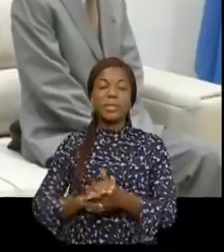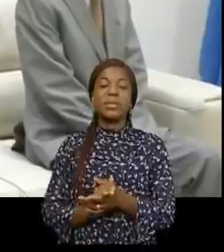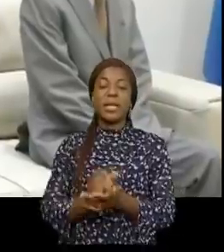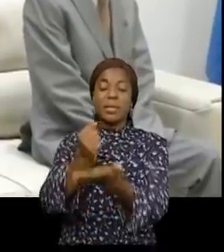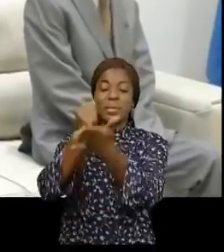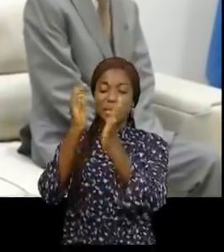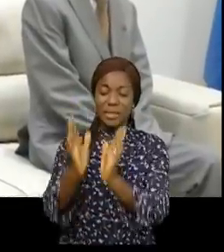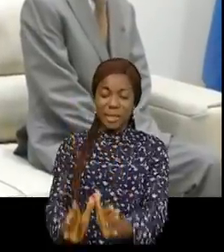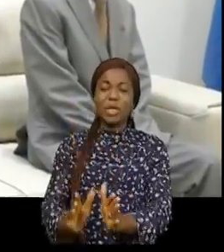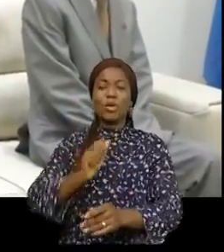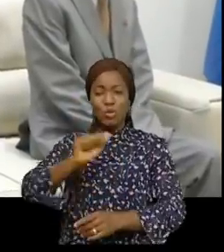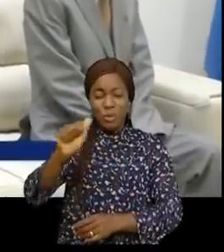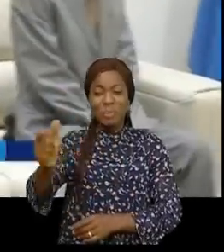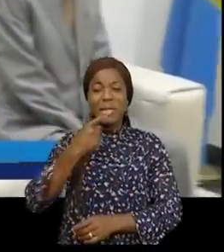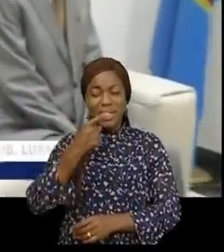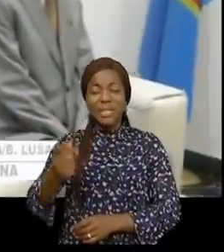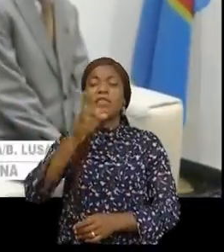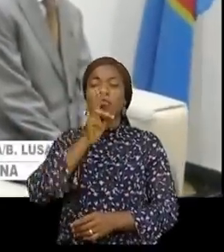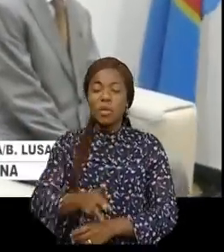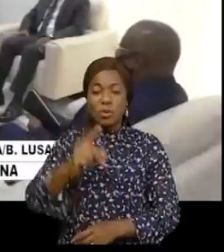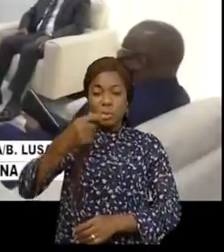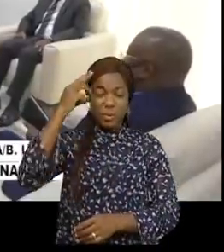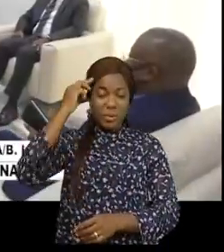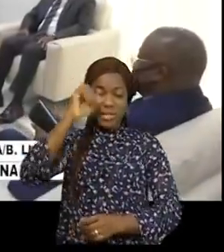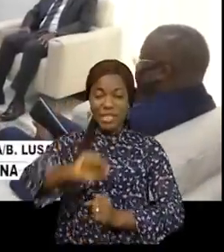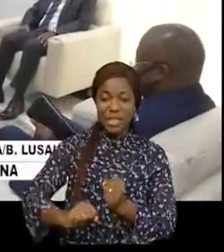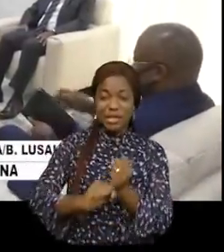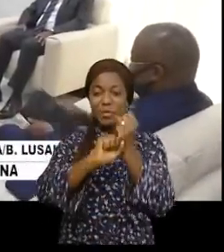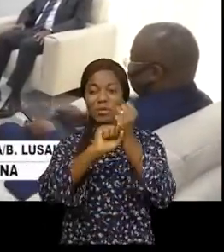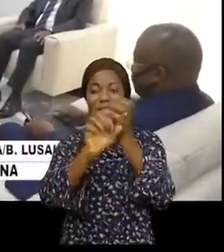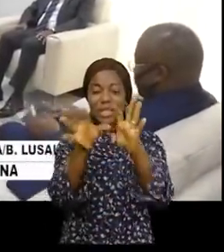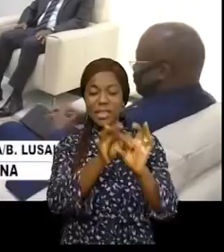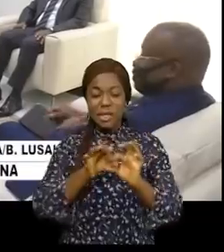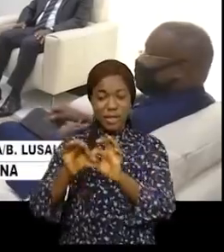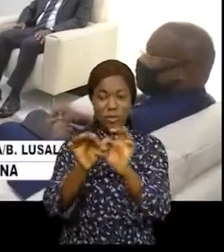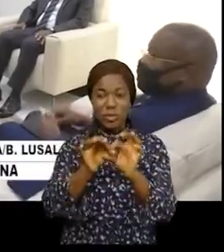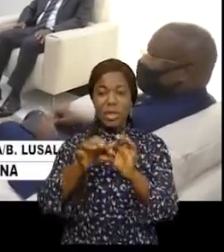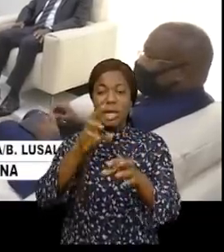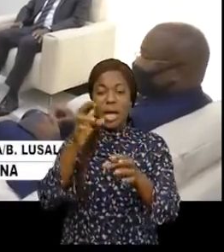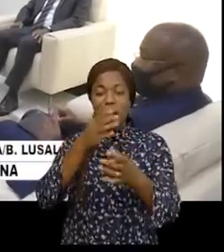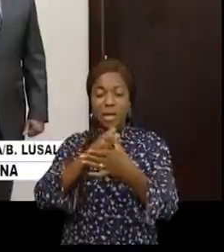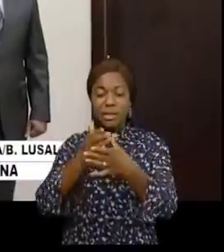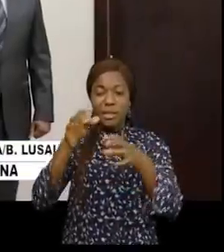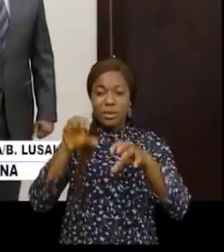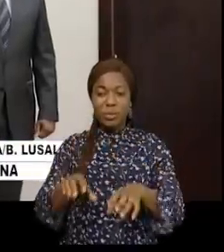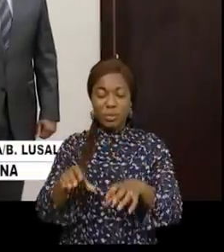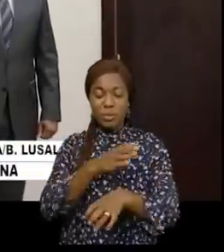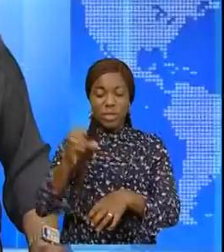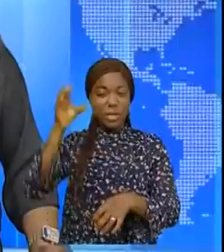Myong-sik, qui l'a réaffirmé au Premier ministre, entend renforcer davantage les relations bilatérales entre Kinshasa et